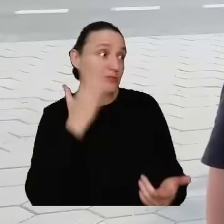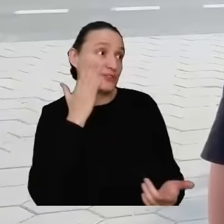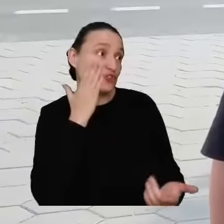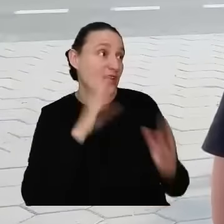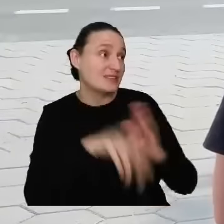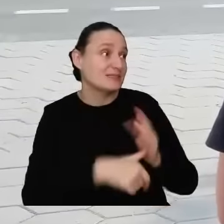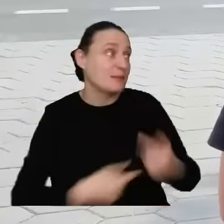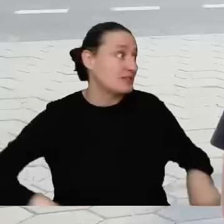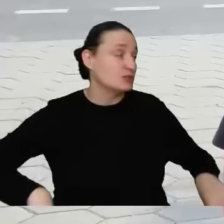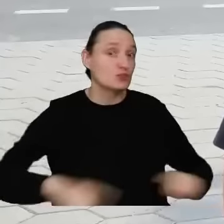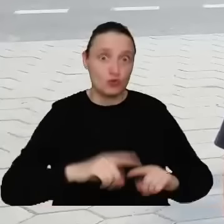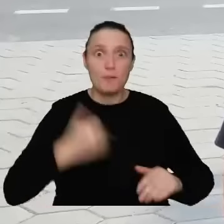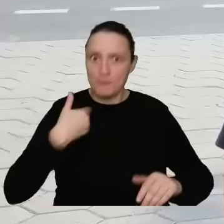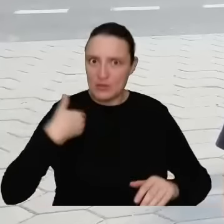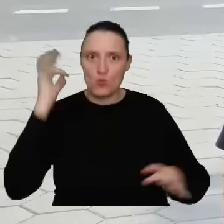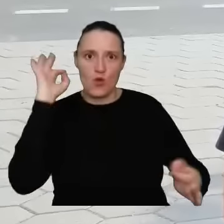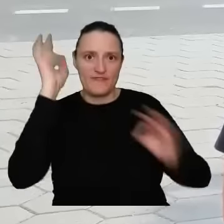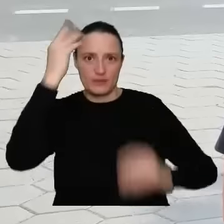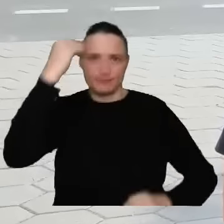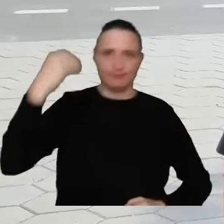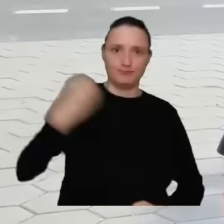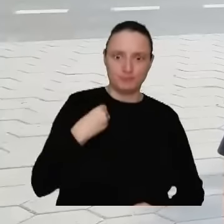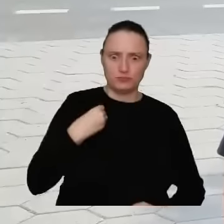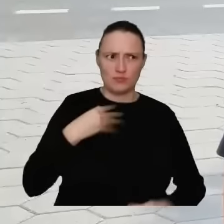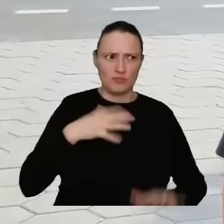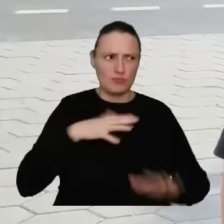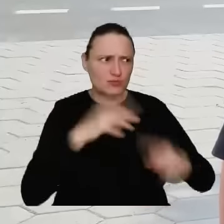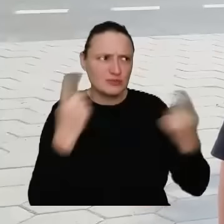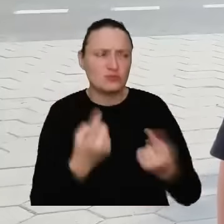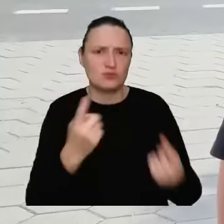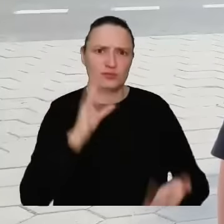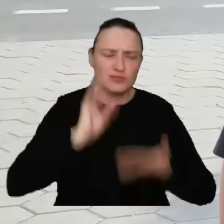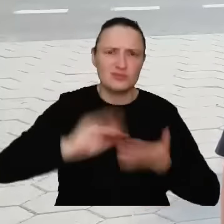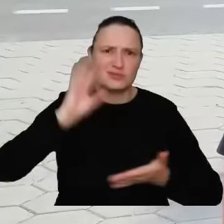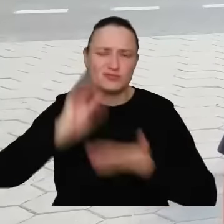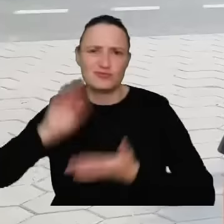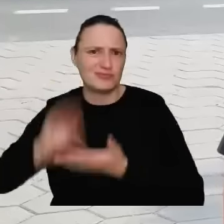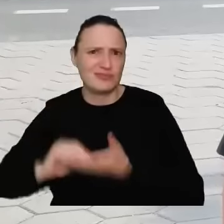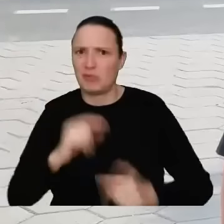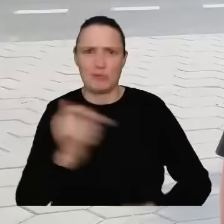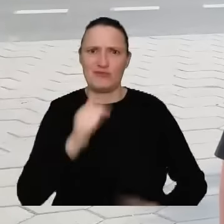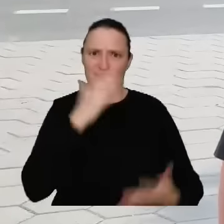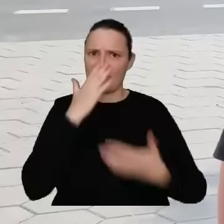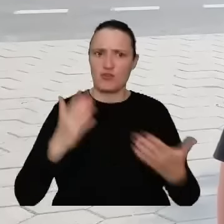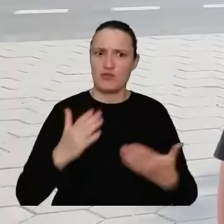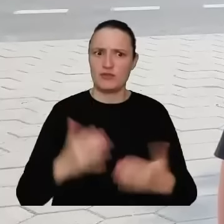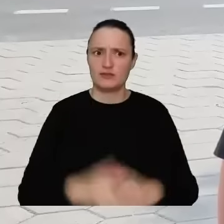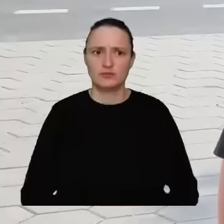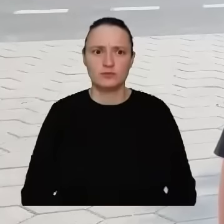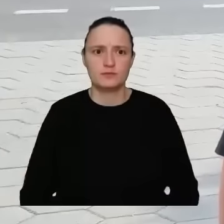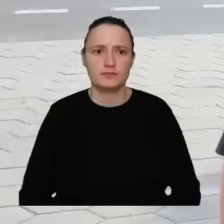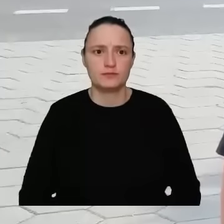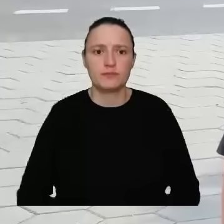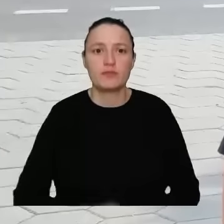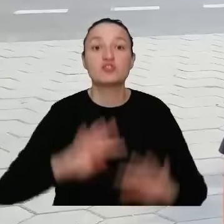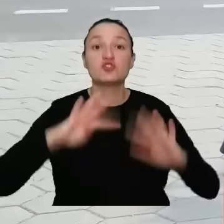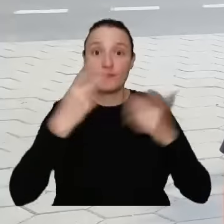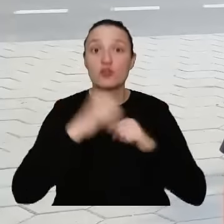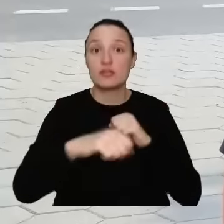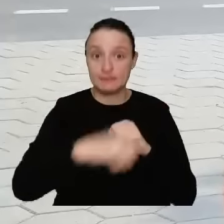miasta poinformowali mnie o wielu praktykach, które absolutnie nie powinny mieć miejsca. 9